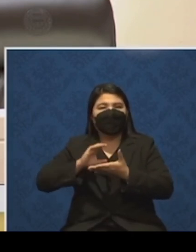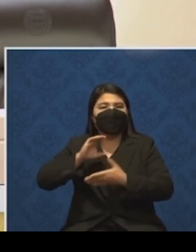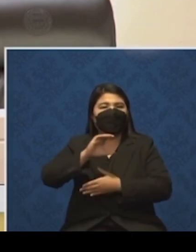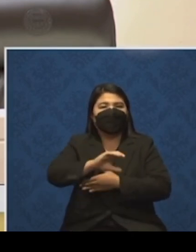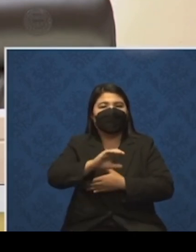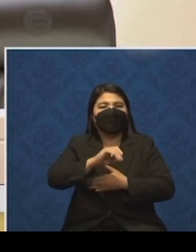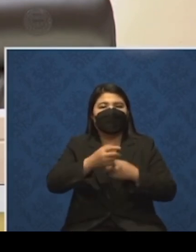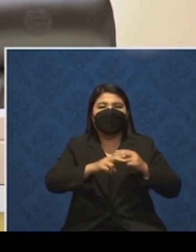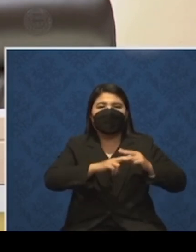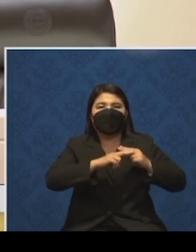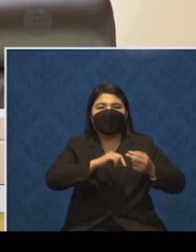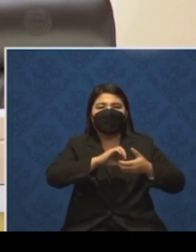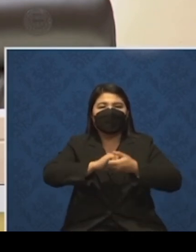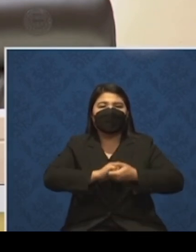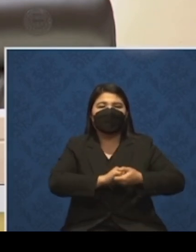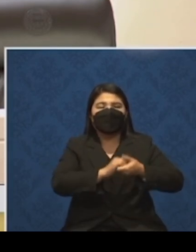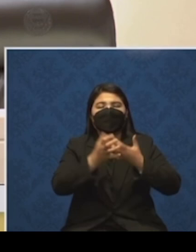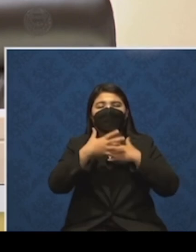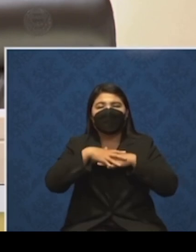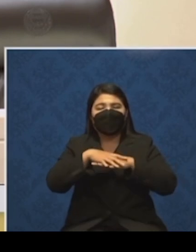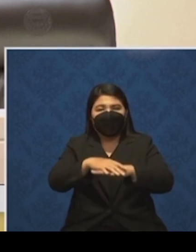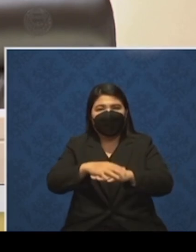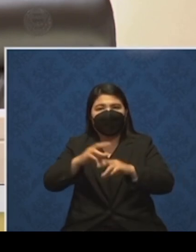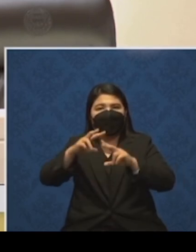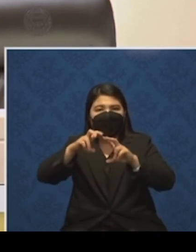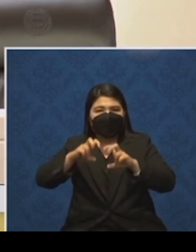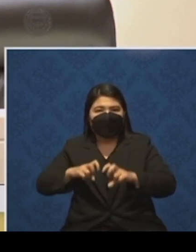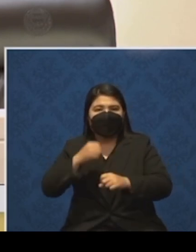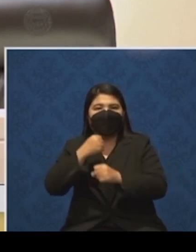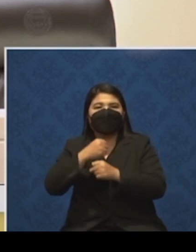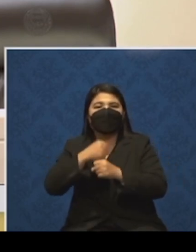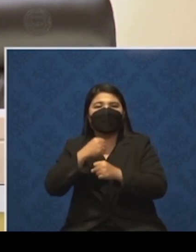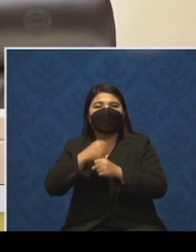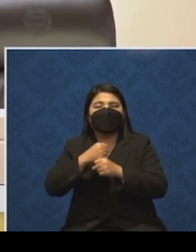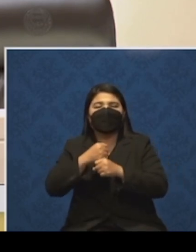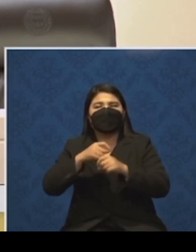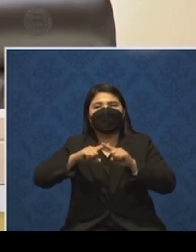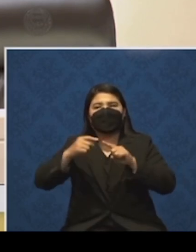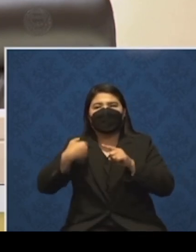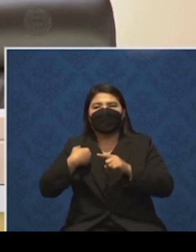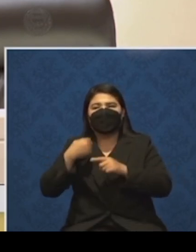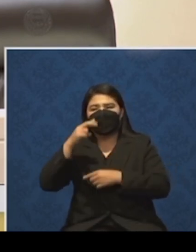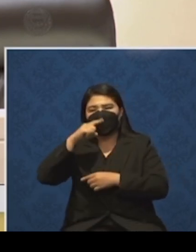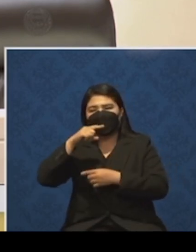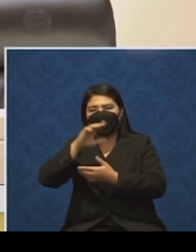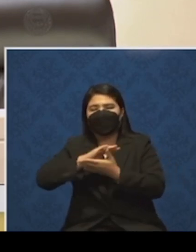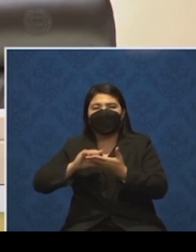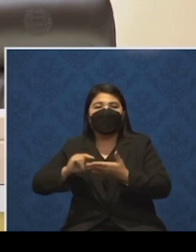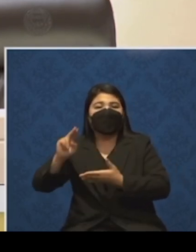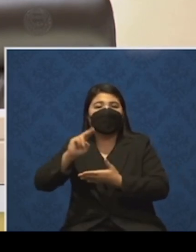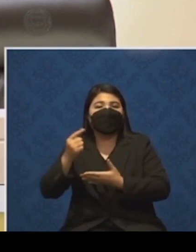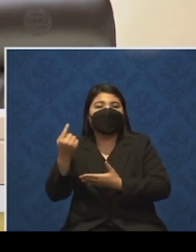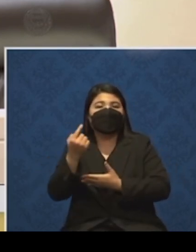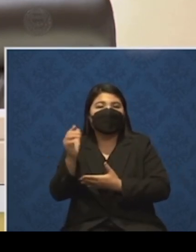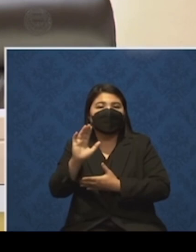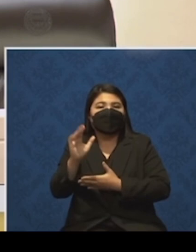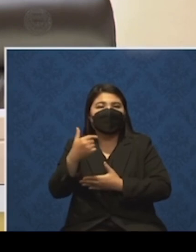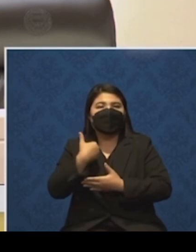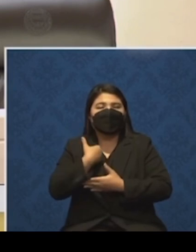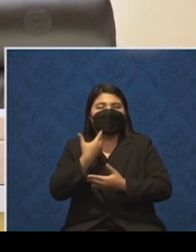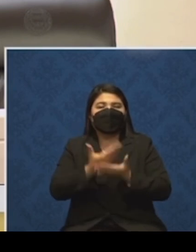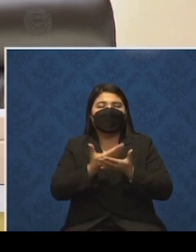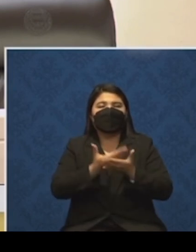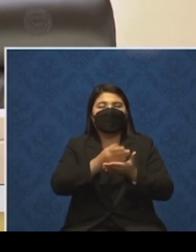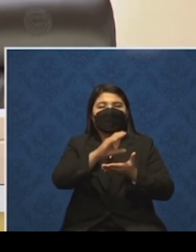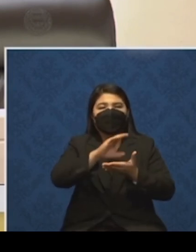ที่จะผลิตในการที่วิจัยแล้วผลิตขึ้นมาไม่เฉพาะการใช้ภายในประเทศเท่านั้นยังสามารถที่จะร่วมทุน